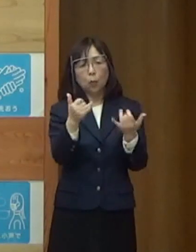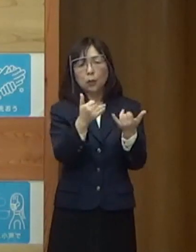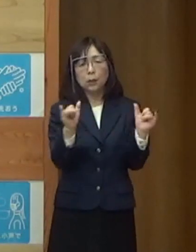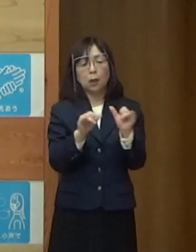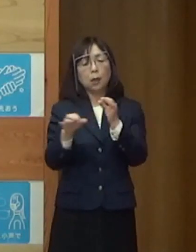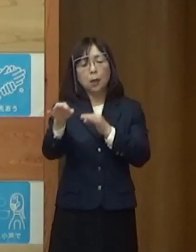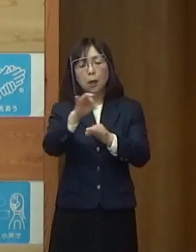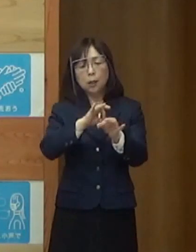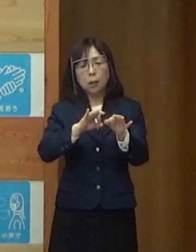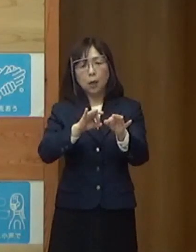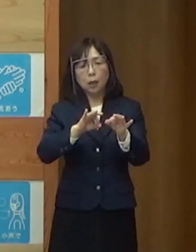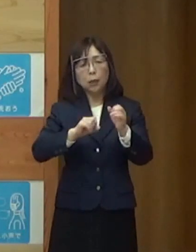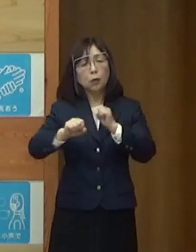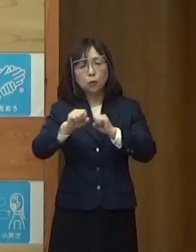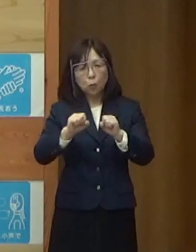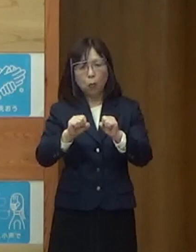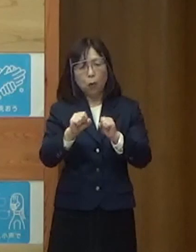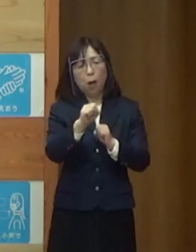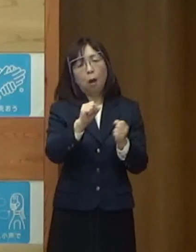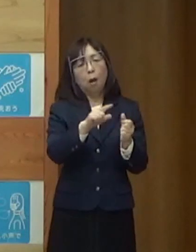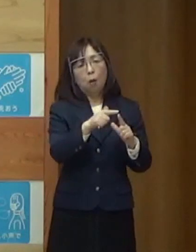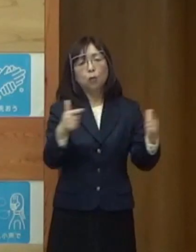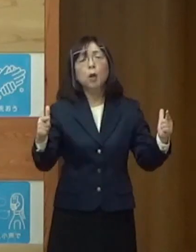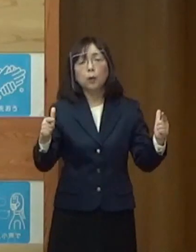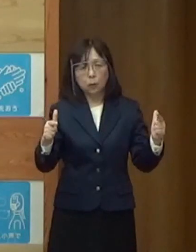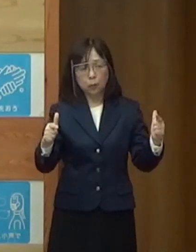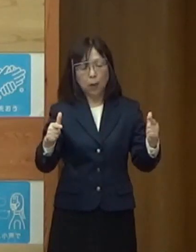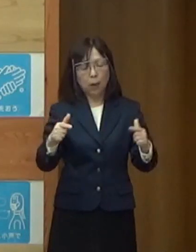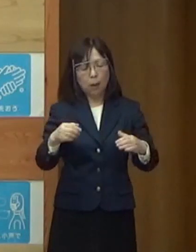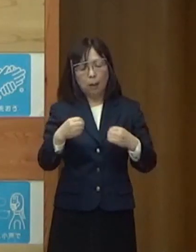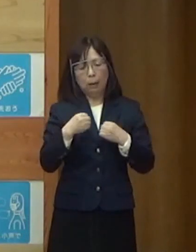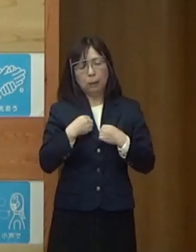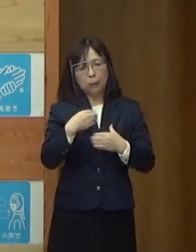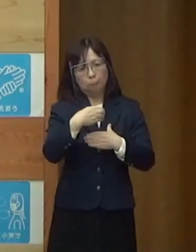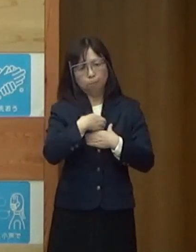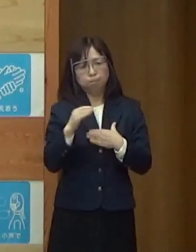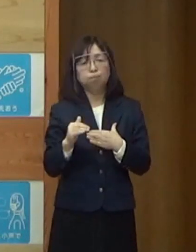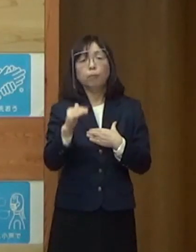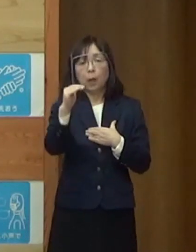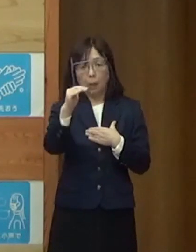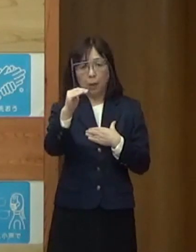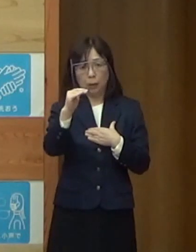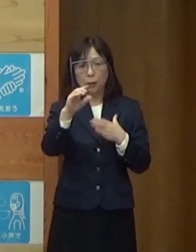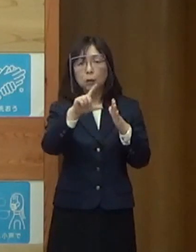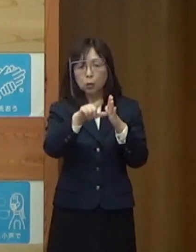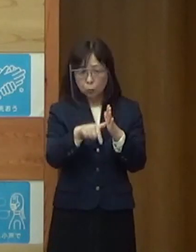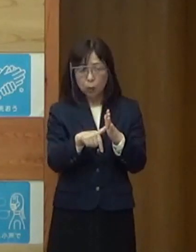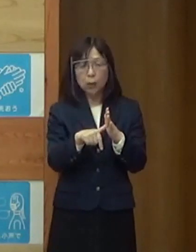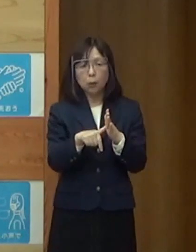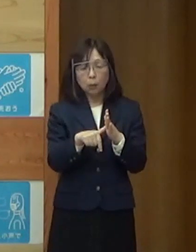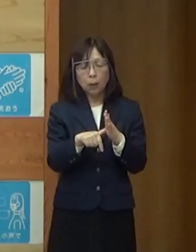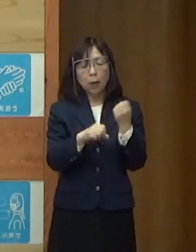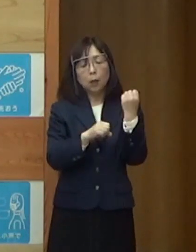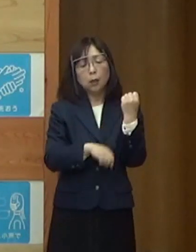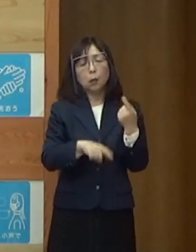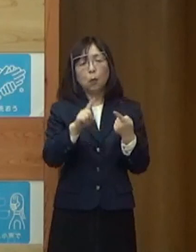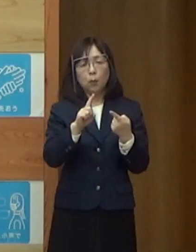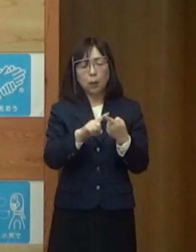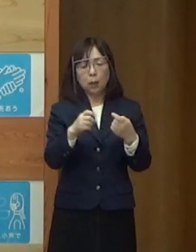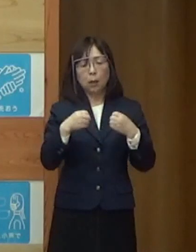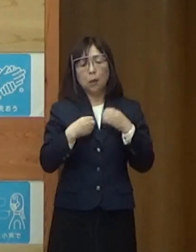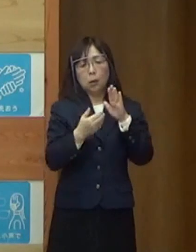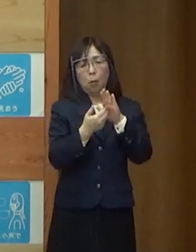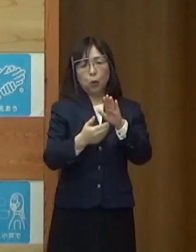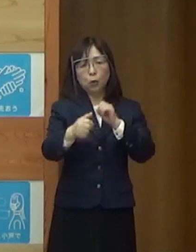経済活動が活発になってきます。感染リスクが高まる時期を迎えまして、基本的な感染防止行動の実践